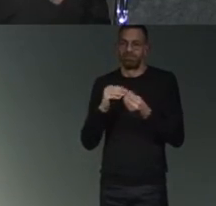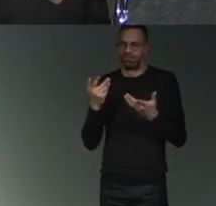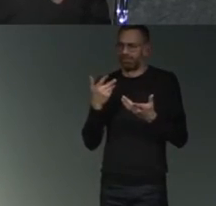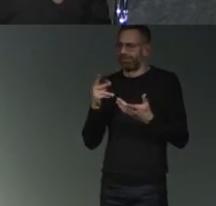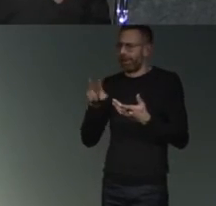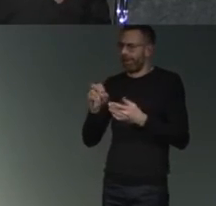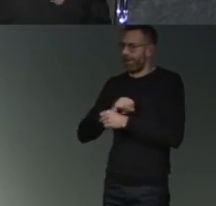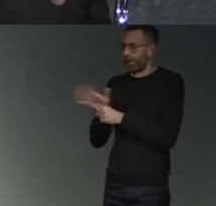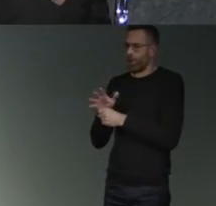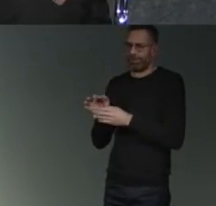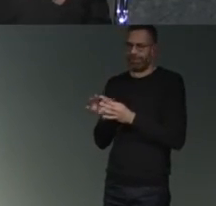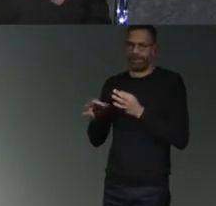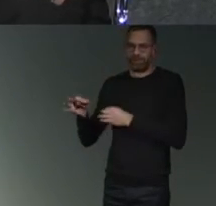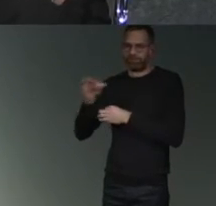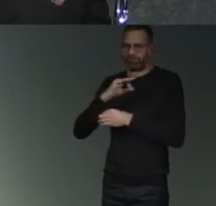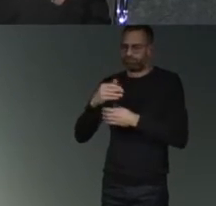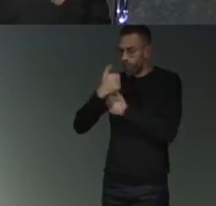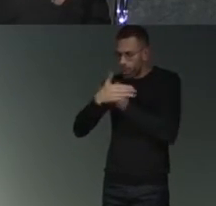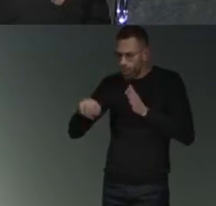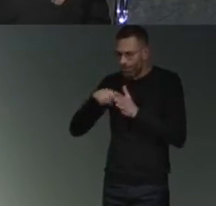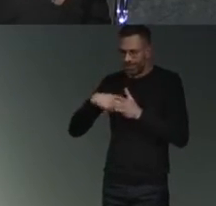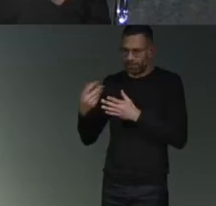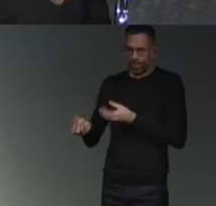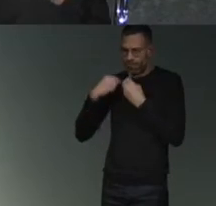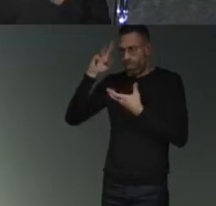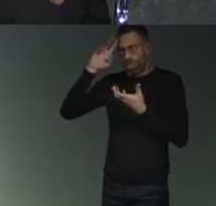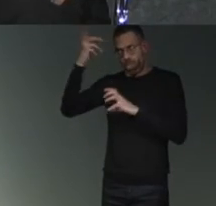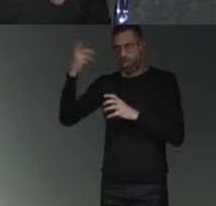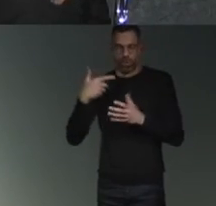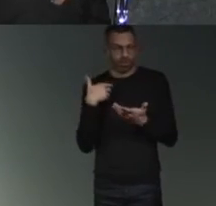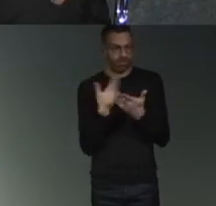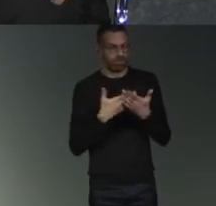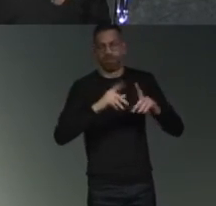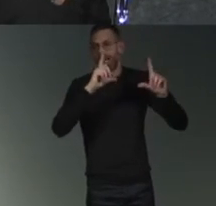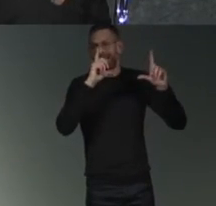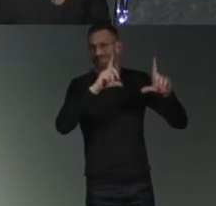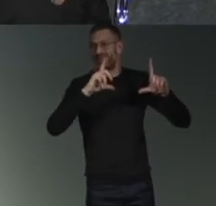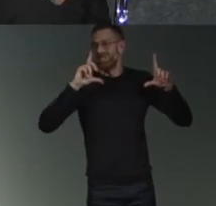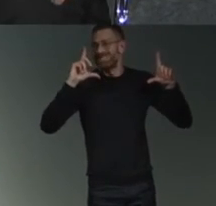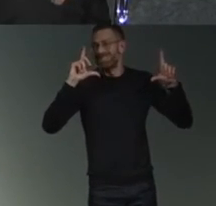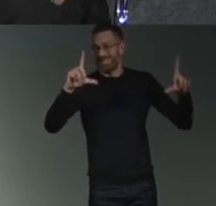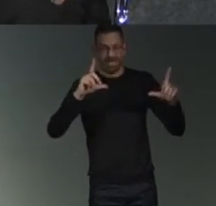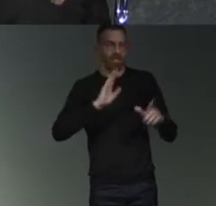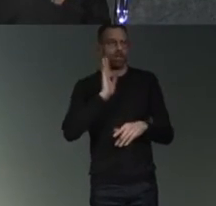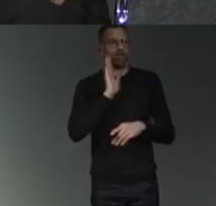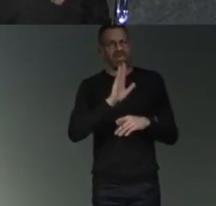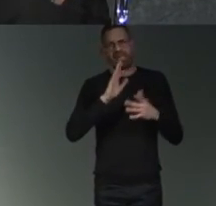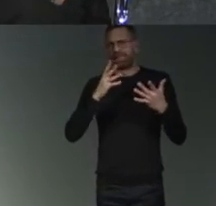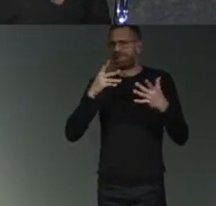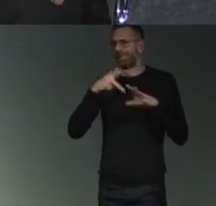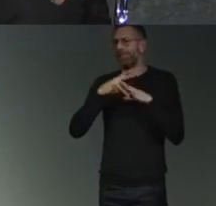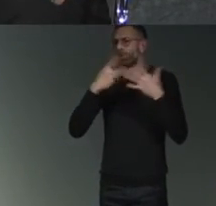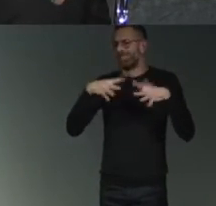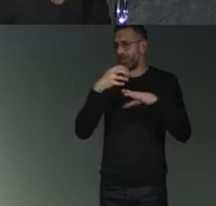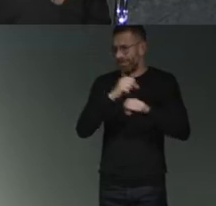attaqué le cerveau et le confinement pour que tu en viennes à vouloir faire l'acquisition d'un grand tableau du début du 19e